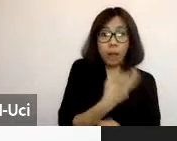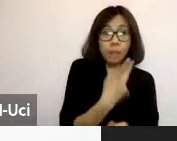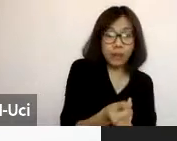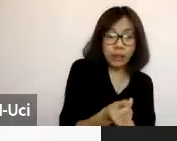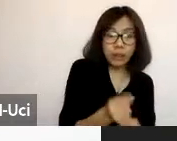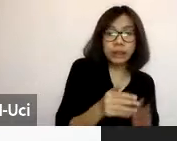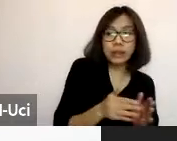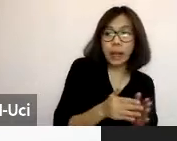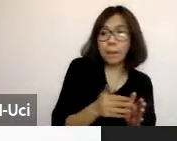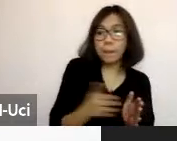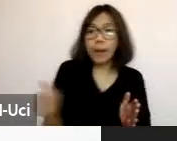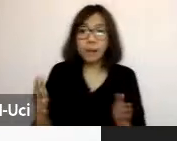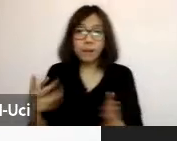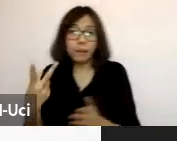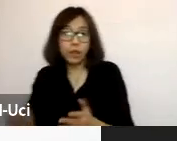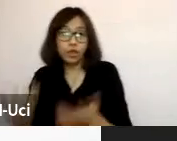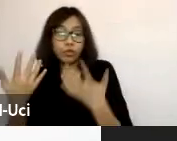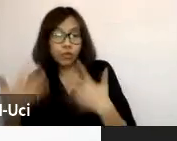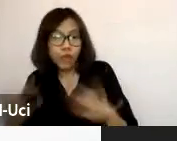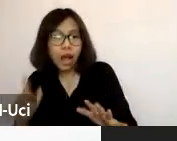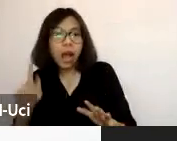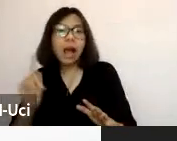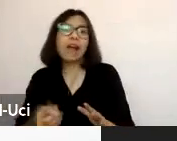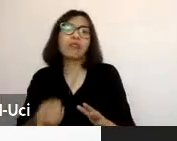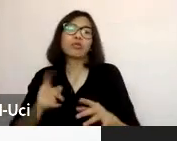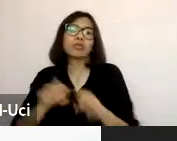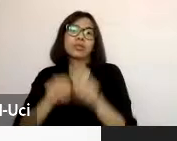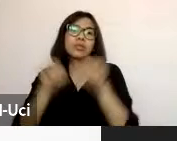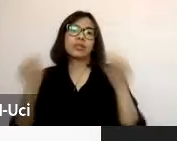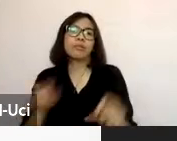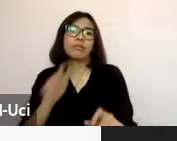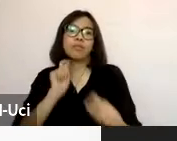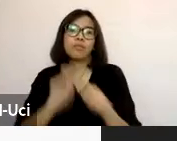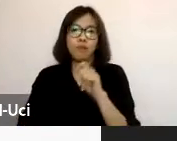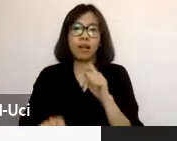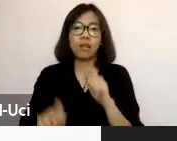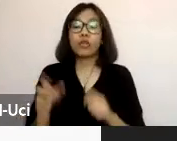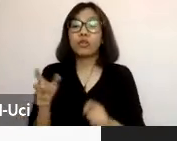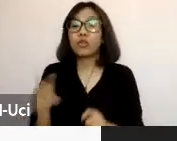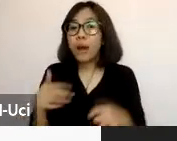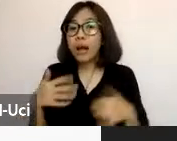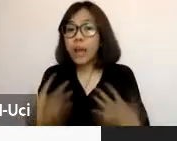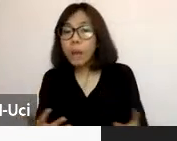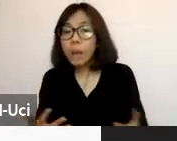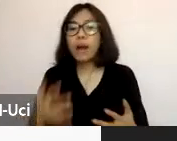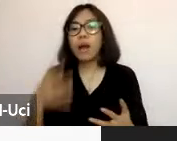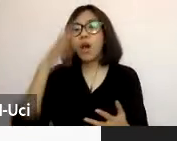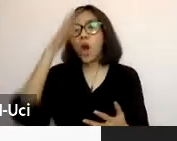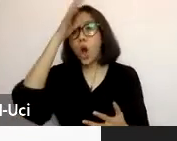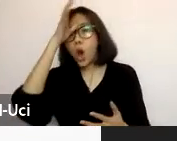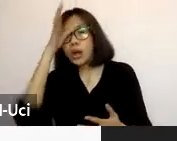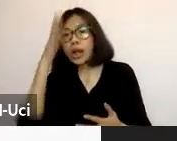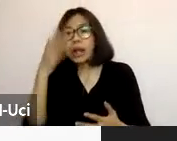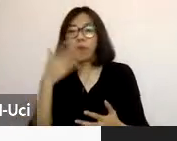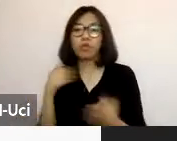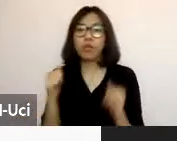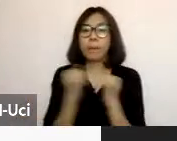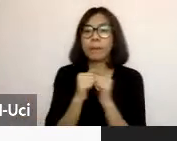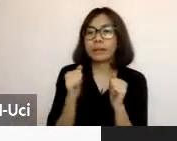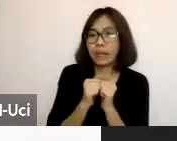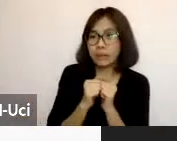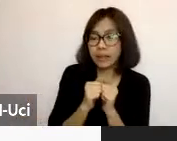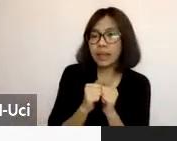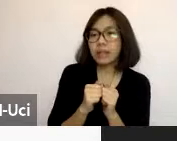dari hulu sampai Hilir agar posisi para pihak di dalam kontrak atau